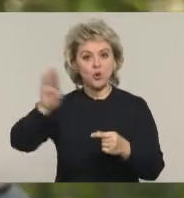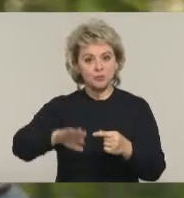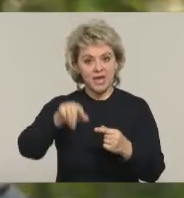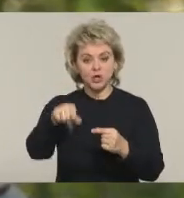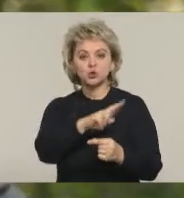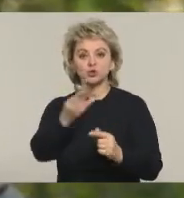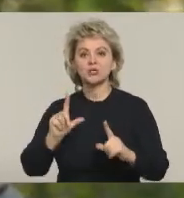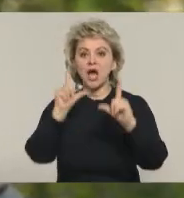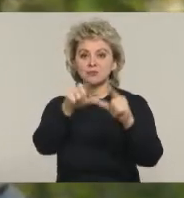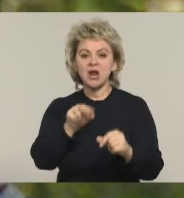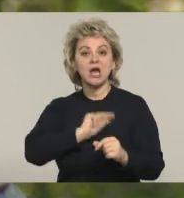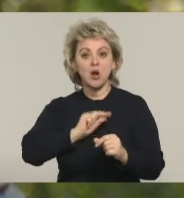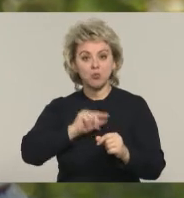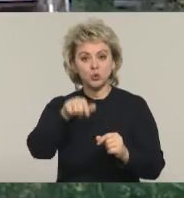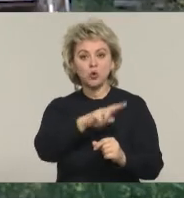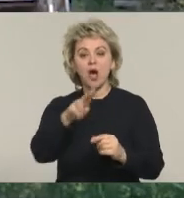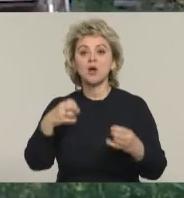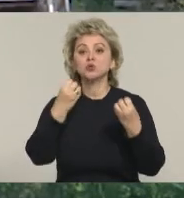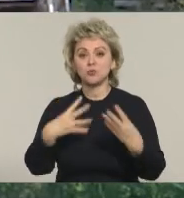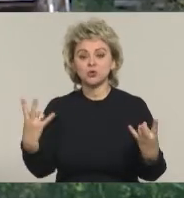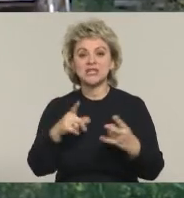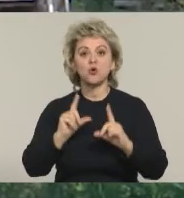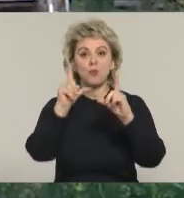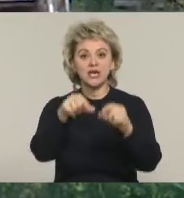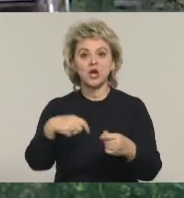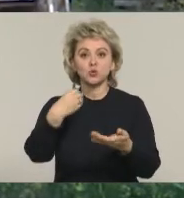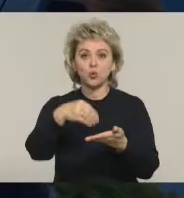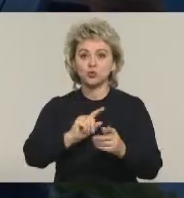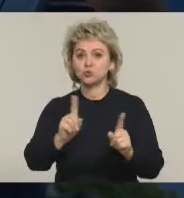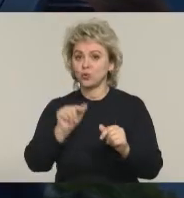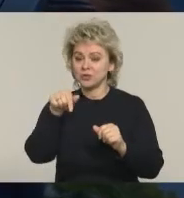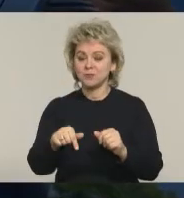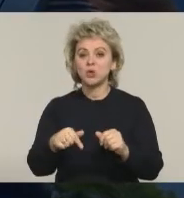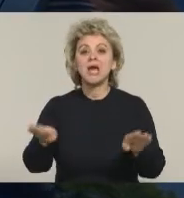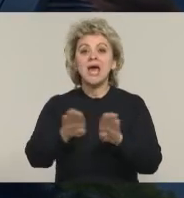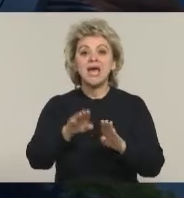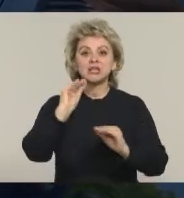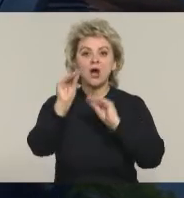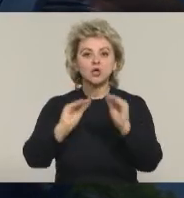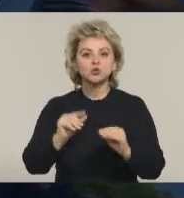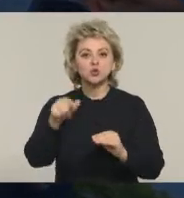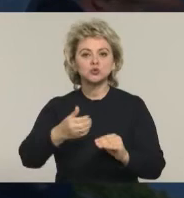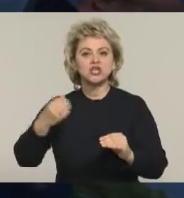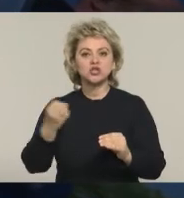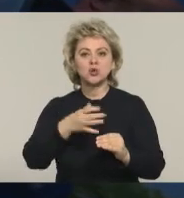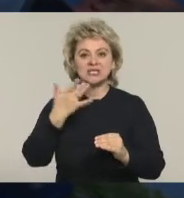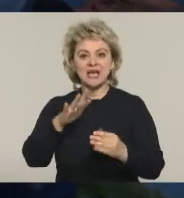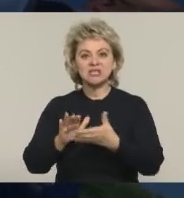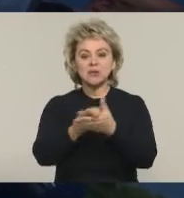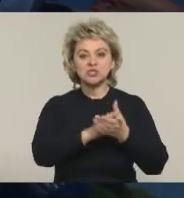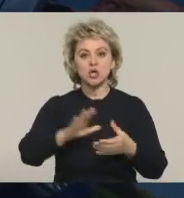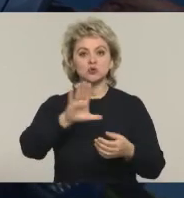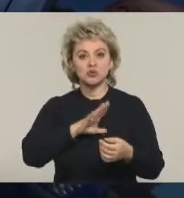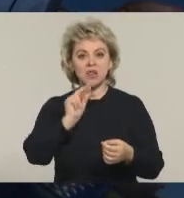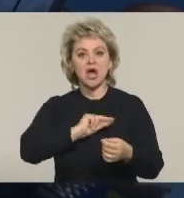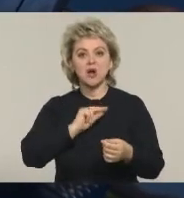берег. Кто-то отправляется на работу, а кому-то просто нужно поехать за продуктами. Эта конструкция еще при Советском Союзе